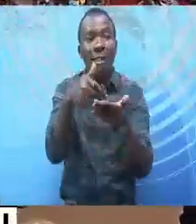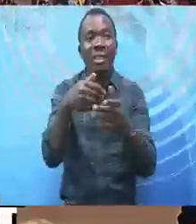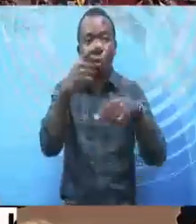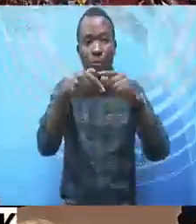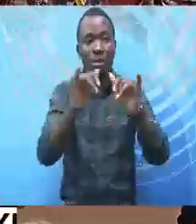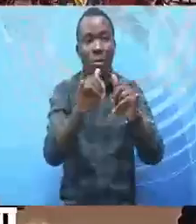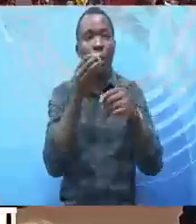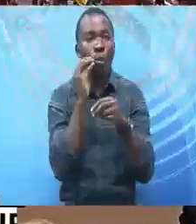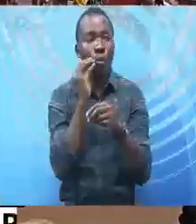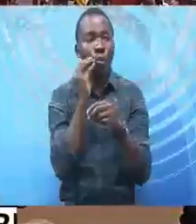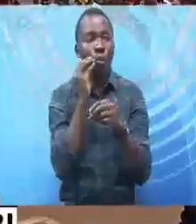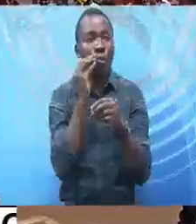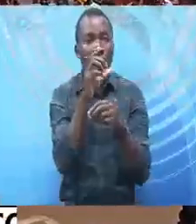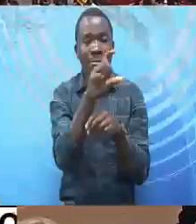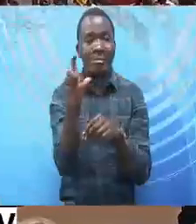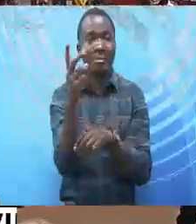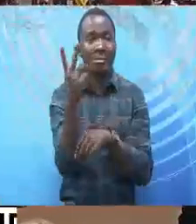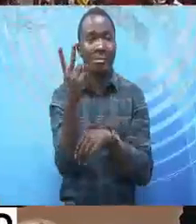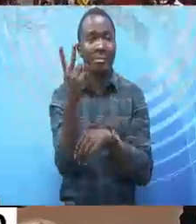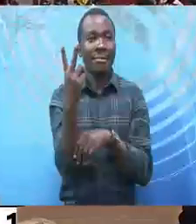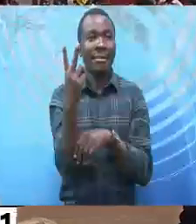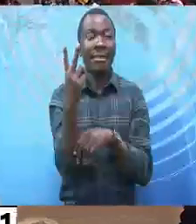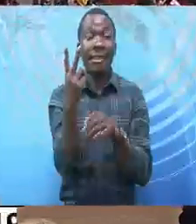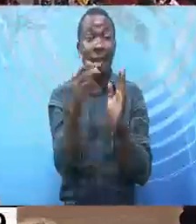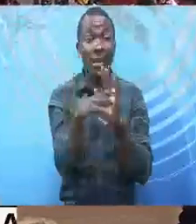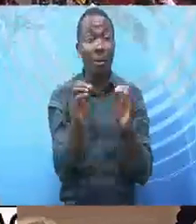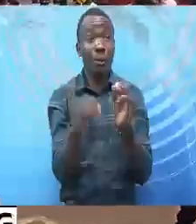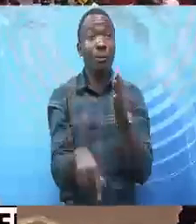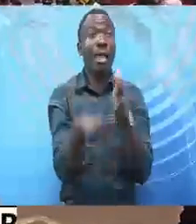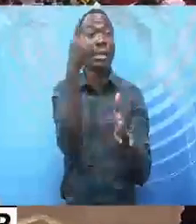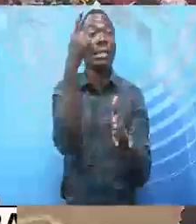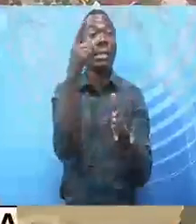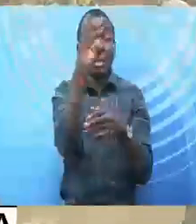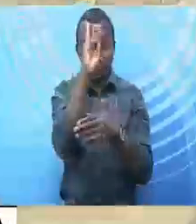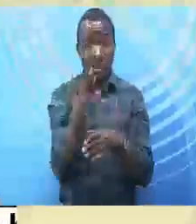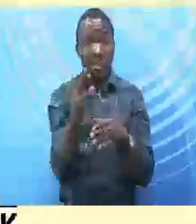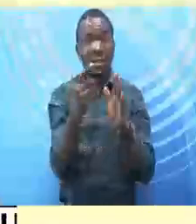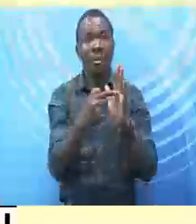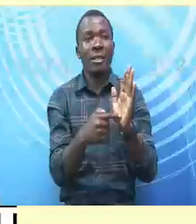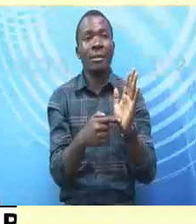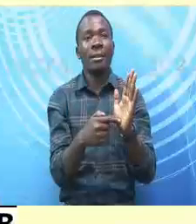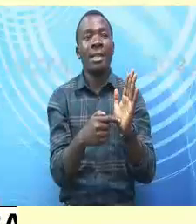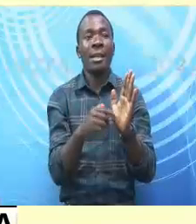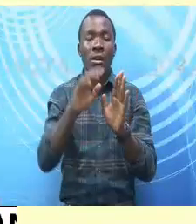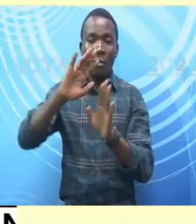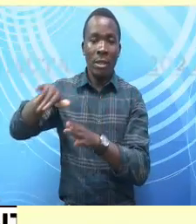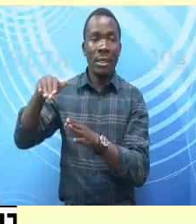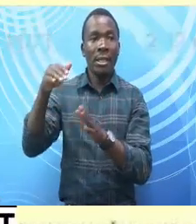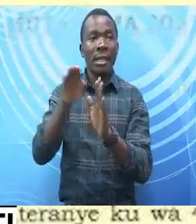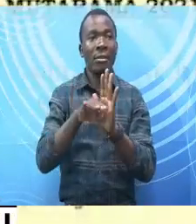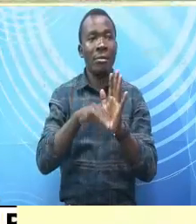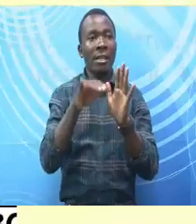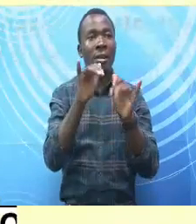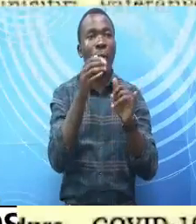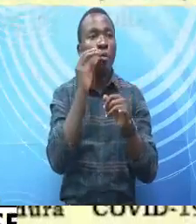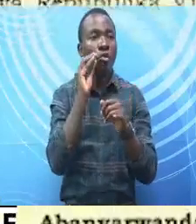mu rugo mu byumweru bibiri nta kabuza tuzabitsinda nitwubahiriza ariya mabwiriza. Uretse gahunda ya guma mu rugo igomba kubahirizwa